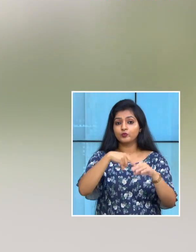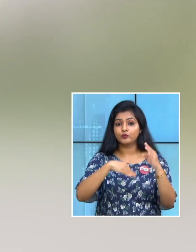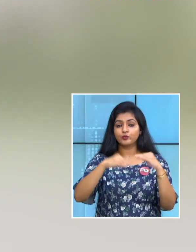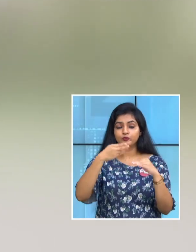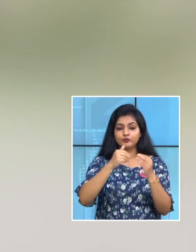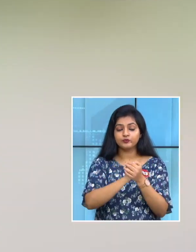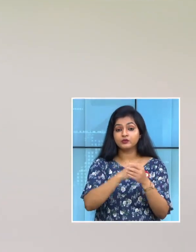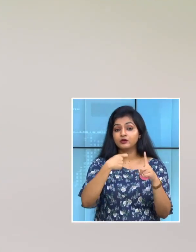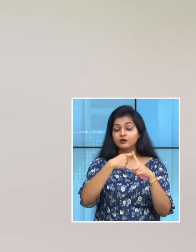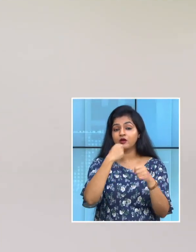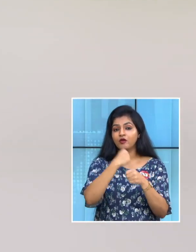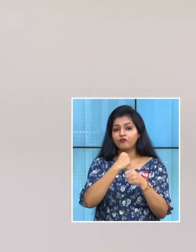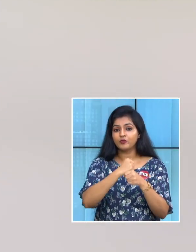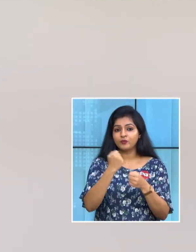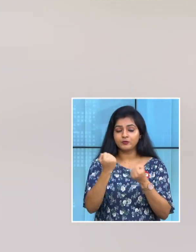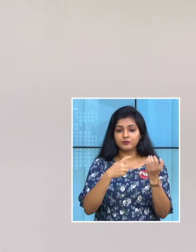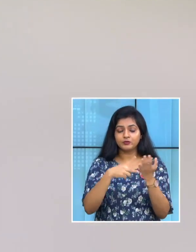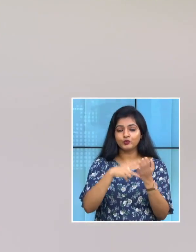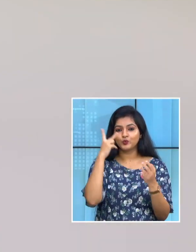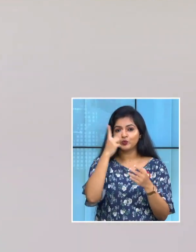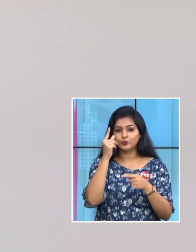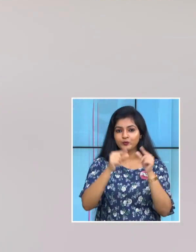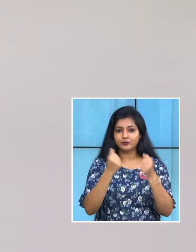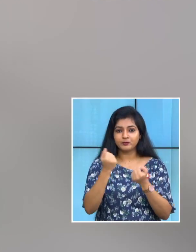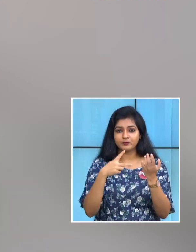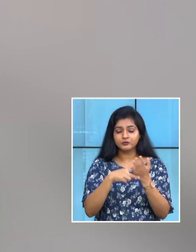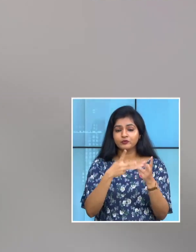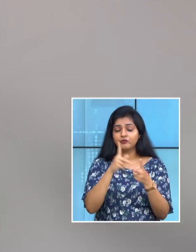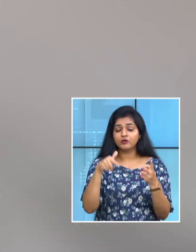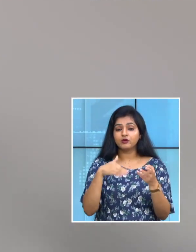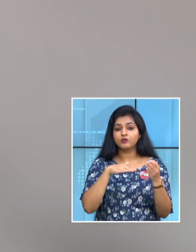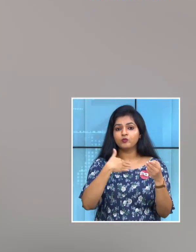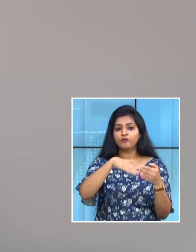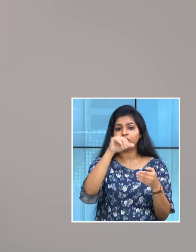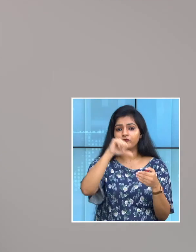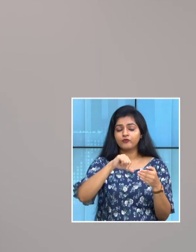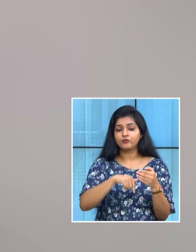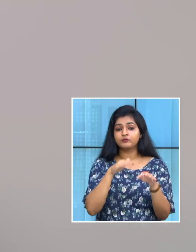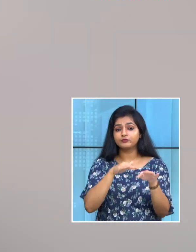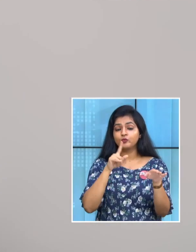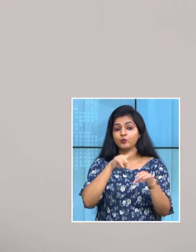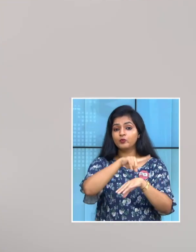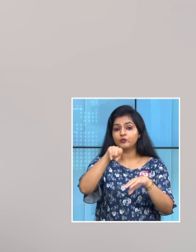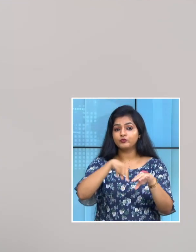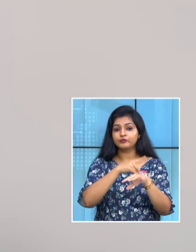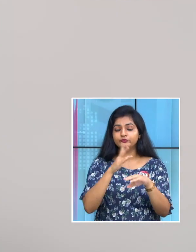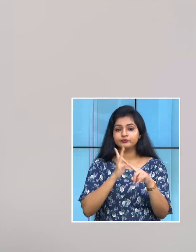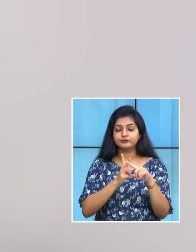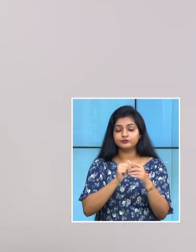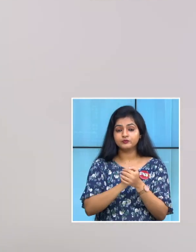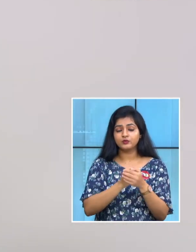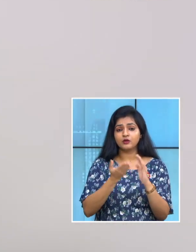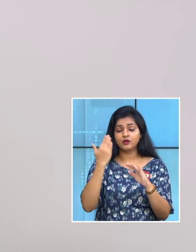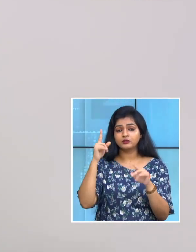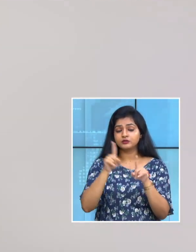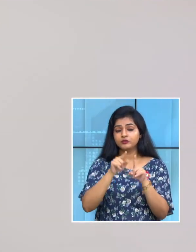അതുപോലെ ലോറിയും വിനോദസഞ്ചാരികളുടെ വാഹനങ്ങളും അടക്കം 1 മണിക്കൂർ നേരം കുടുങ്ങിക്കിടക്കുന്ന ഒരു സാഹചര്യമുണ്ടായി. നേരത്തെ ഇത്തരത്തിൽ ഈ ആന റോഡ് തടയുന്ന